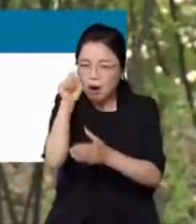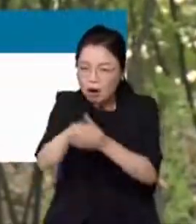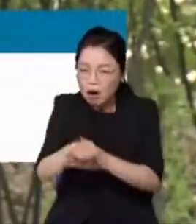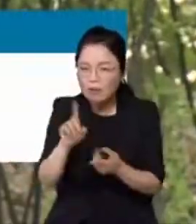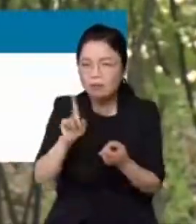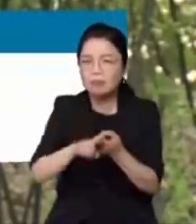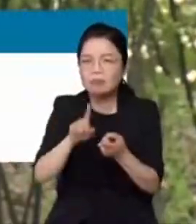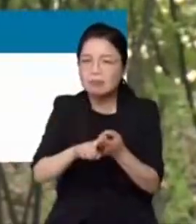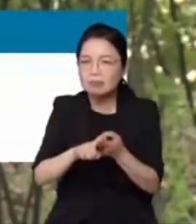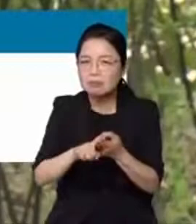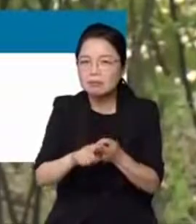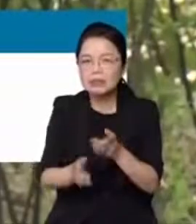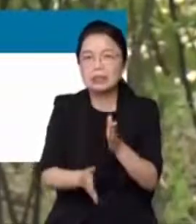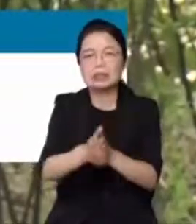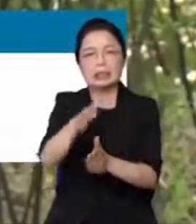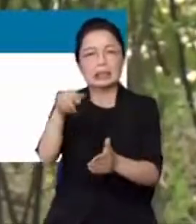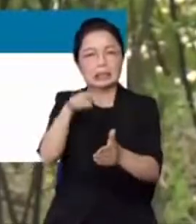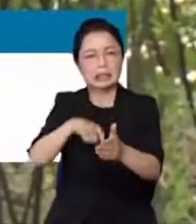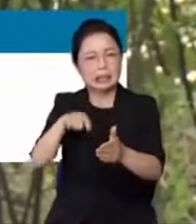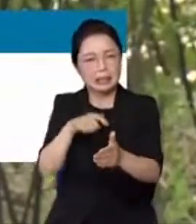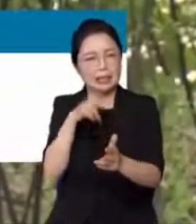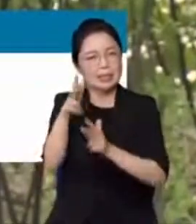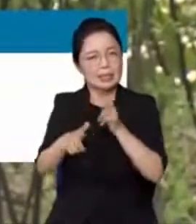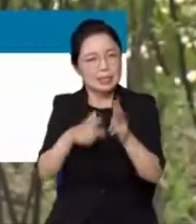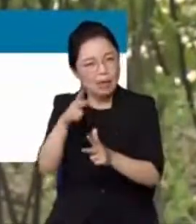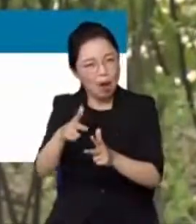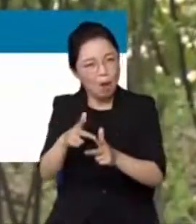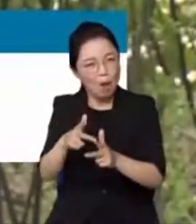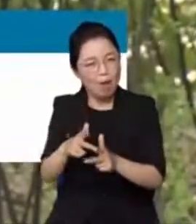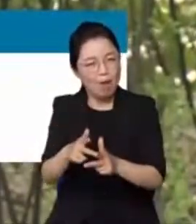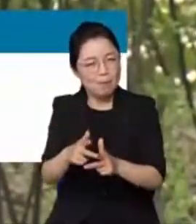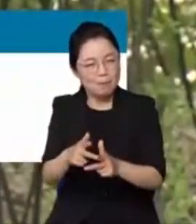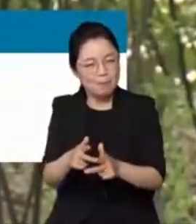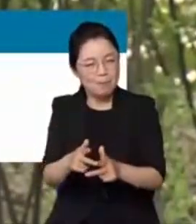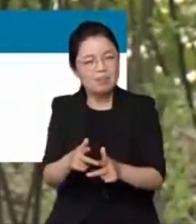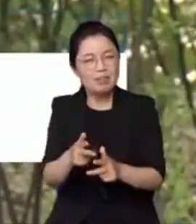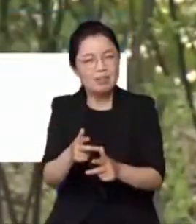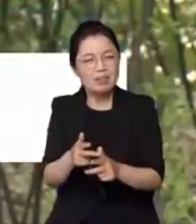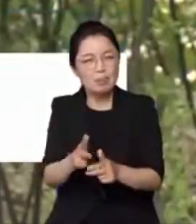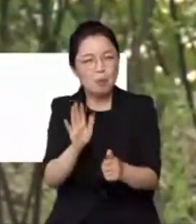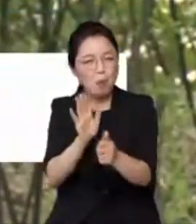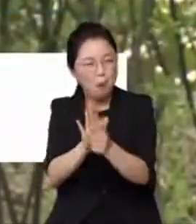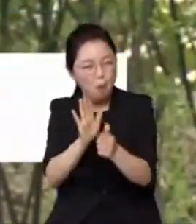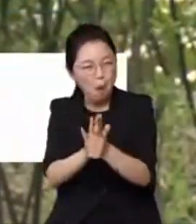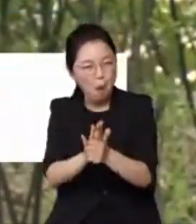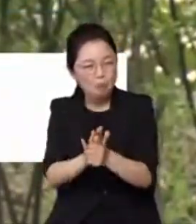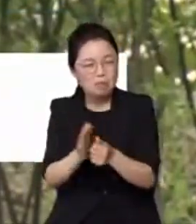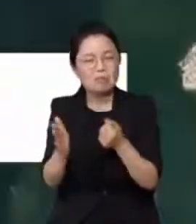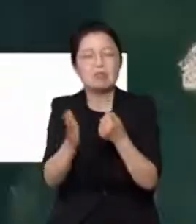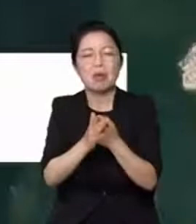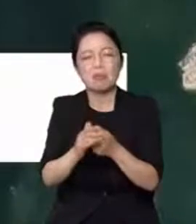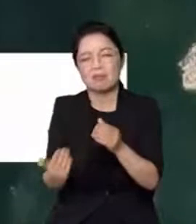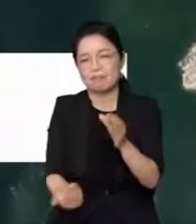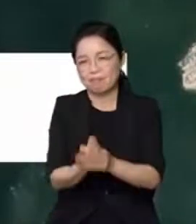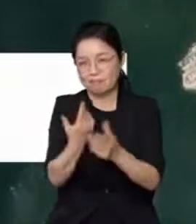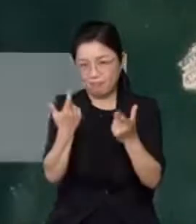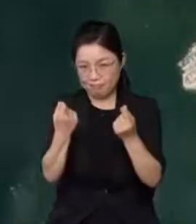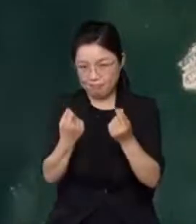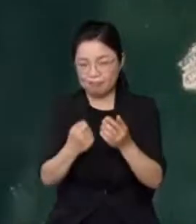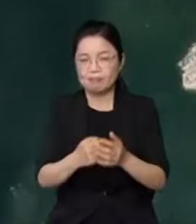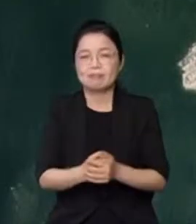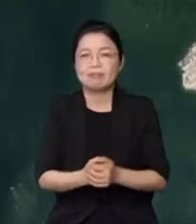결국에는 시가 사업자 의 편의를 봐 주지 않았느냐 그래서 이런 불상사 가 나지 않았는가 생각이 듭니다